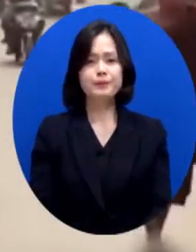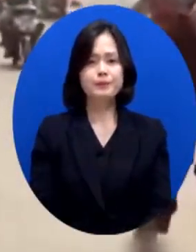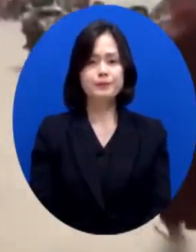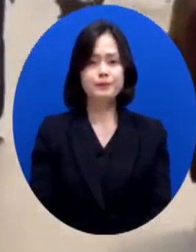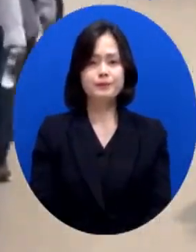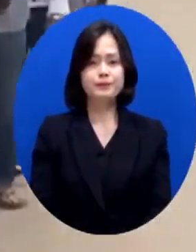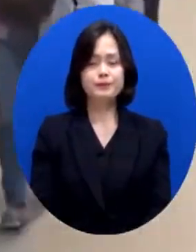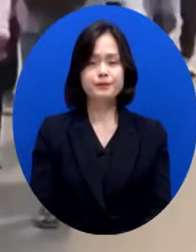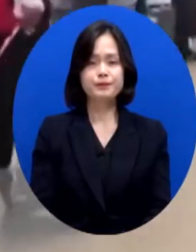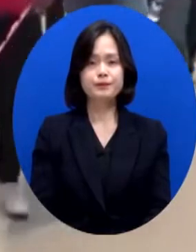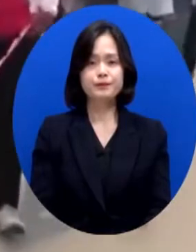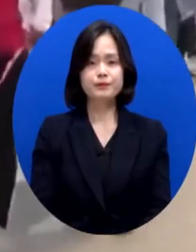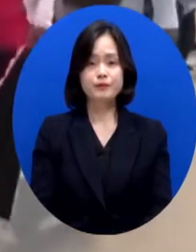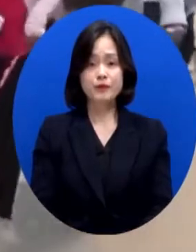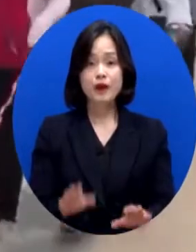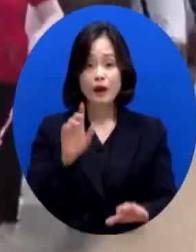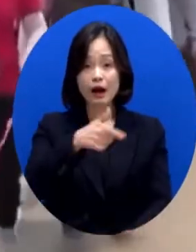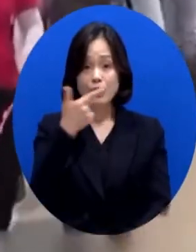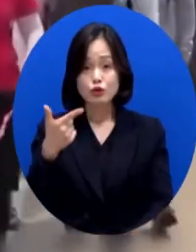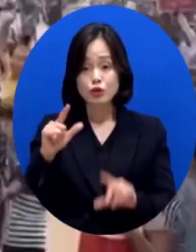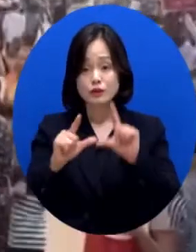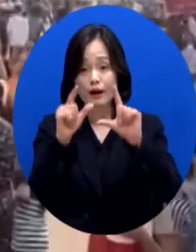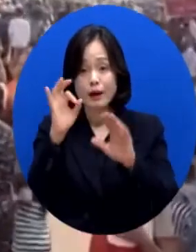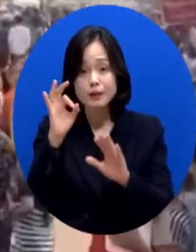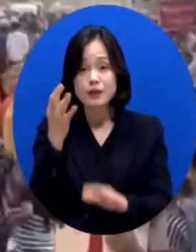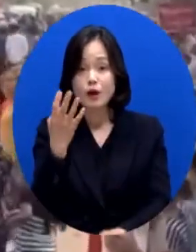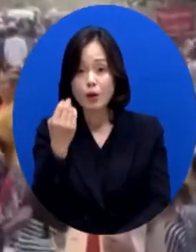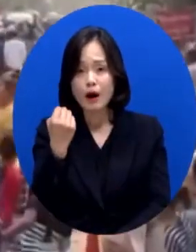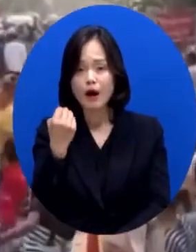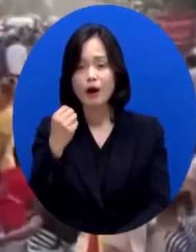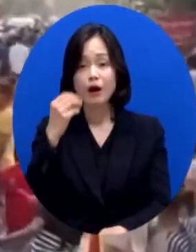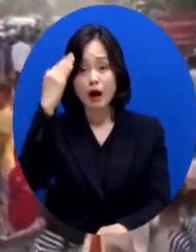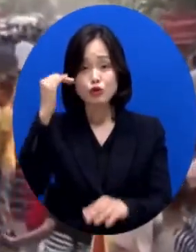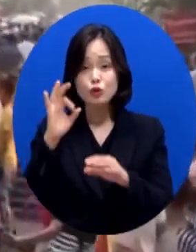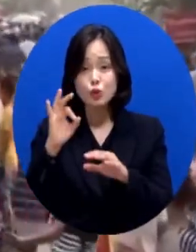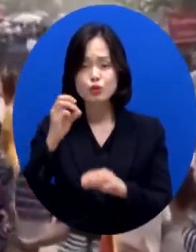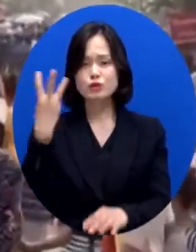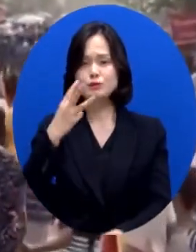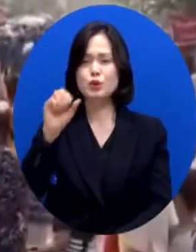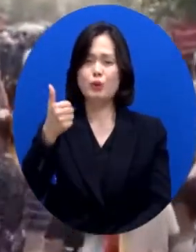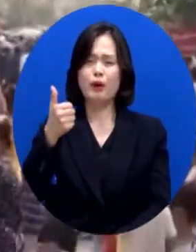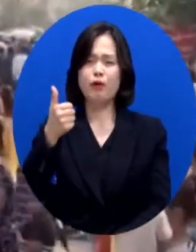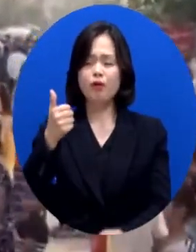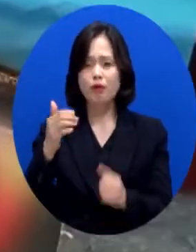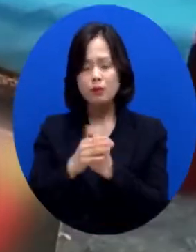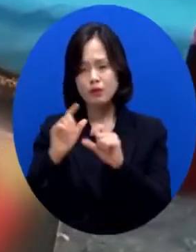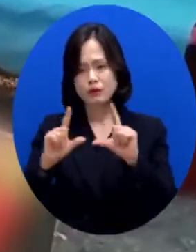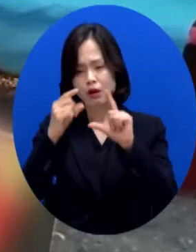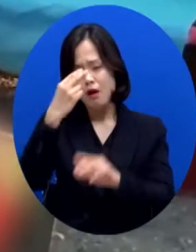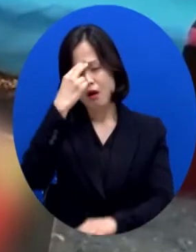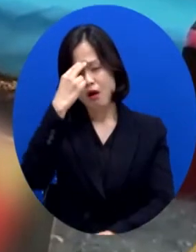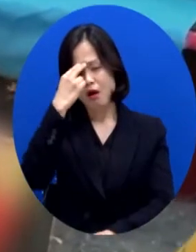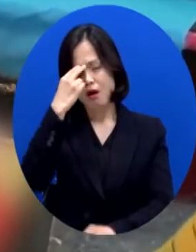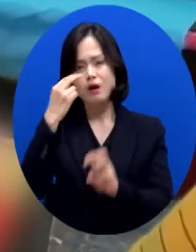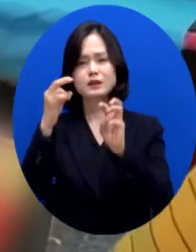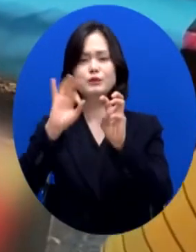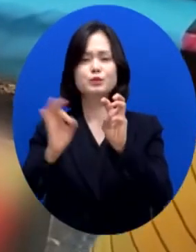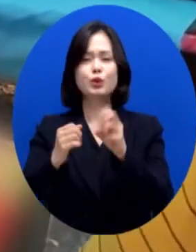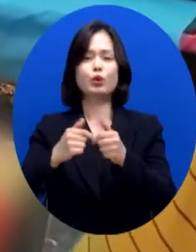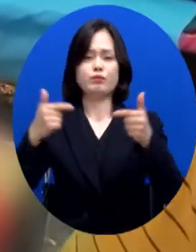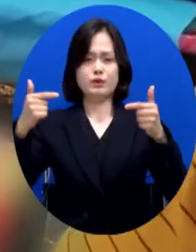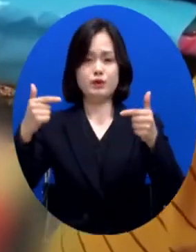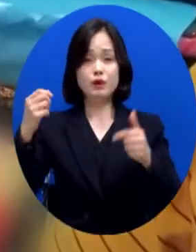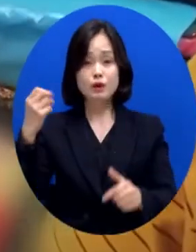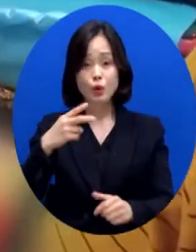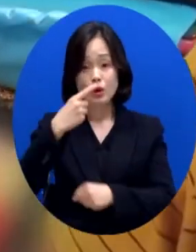미얀마에서 하루 생활비가 3.2 달러의 못 미치는 국민이 30% 일어나고 1년 사이에 빈곤층이 약